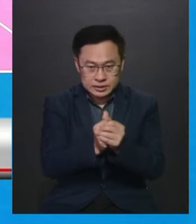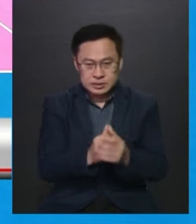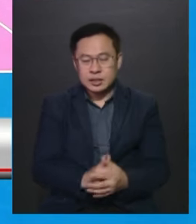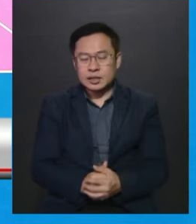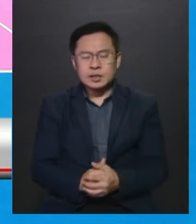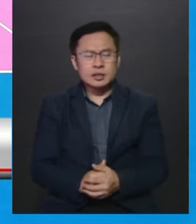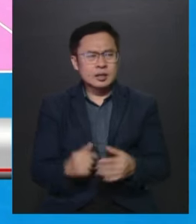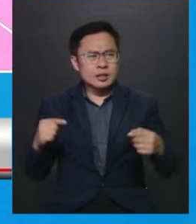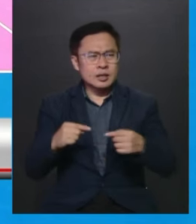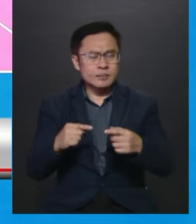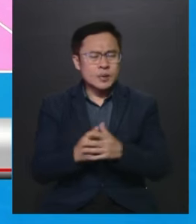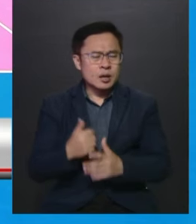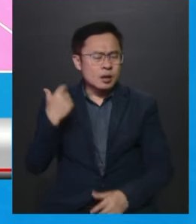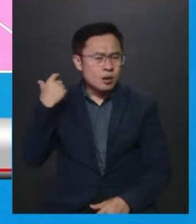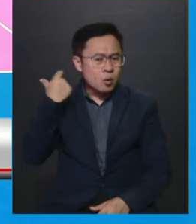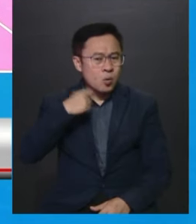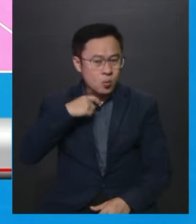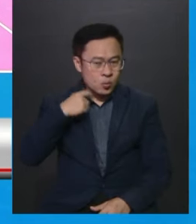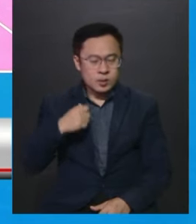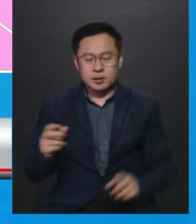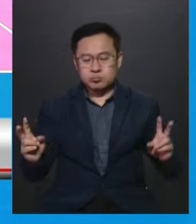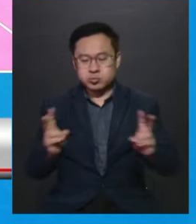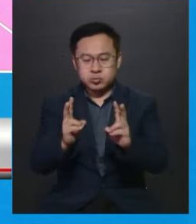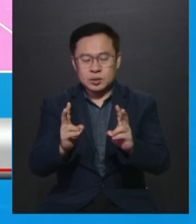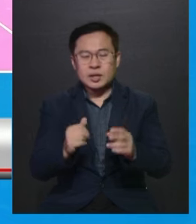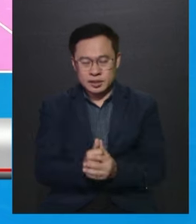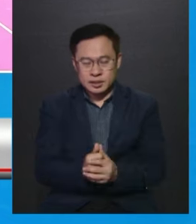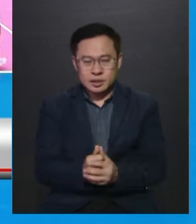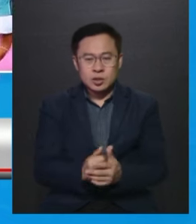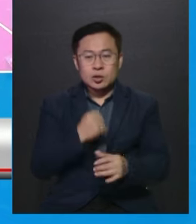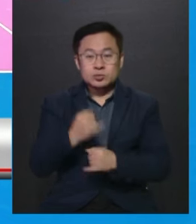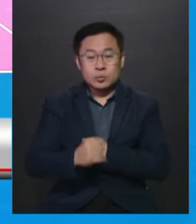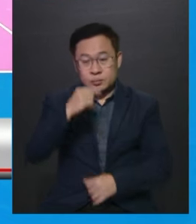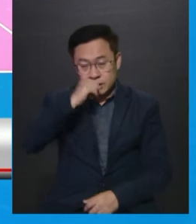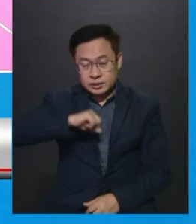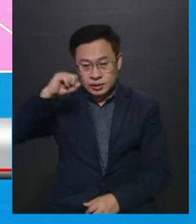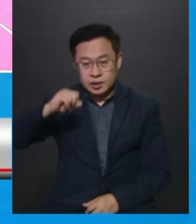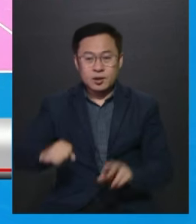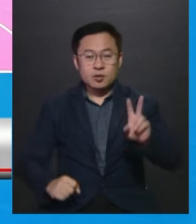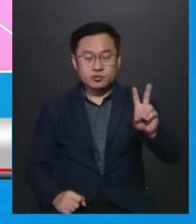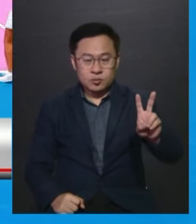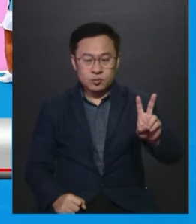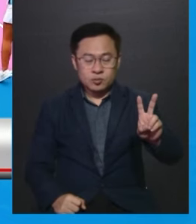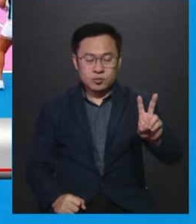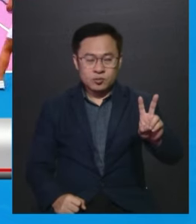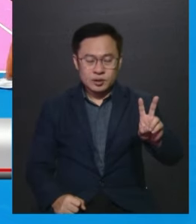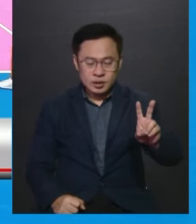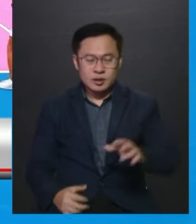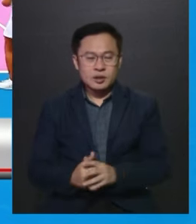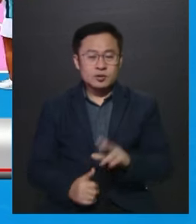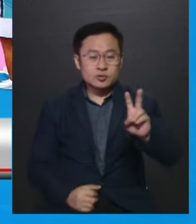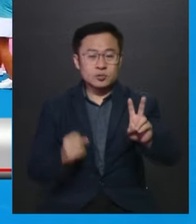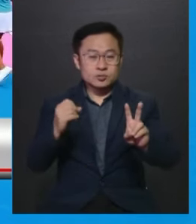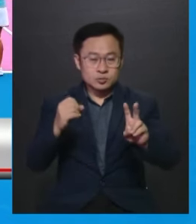ที่จับคู่กับอึ้งหมันหญิงแม็กกี้จากฮ่องกงไป2-1เซตนะครับด้วยสกอร์4-6 6-4และซูเปอร์ไทเบรก10-5นะครับท